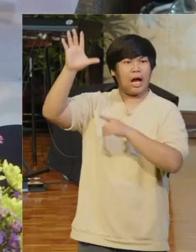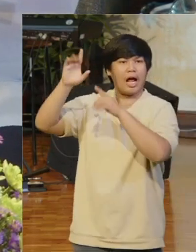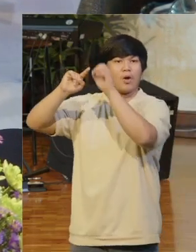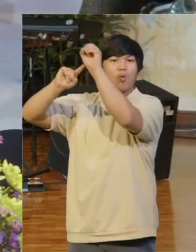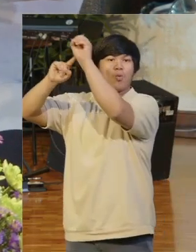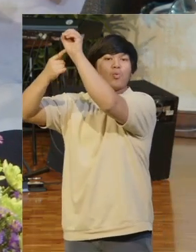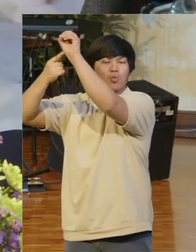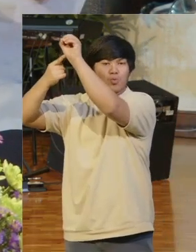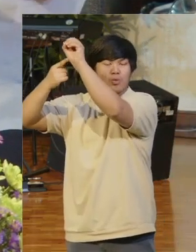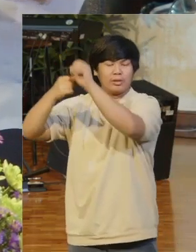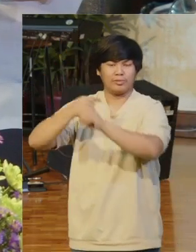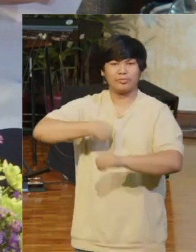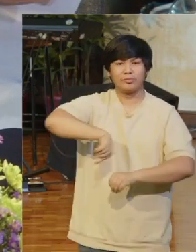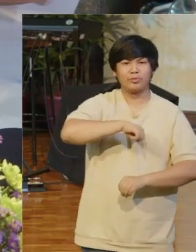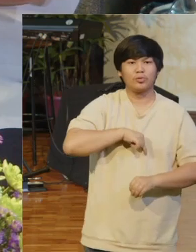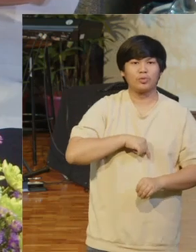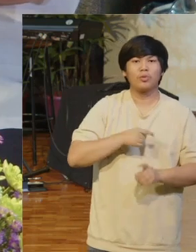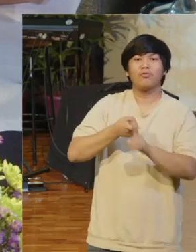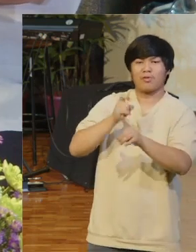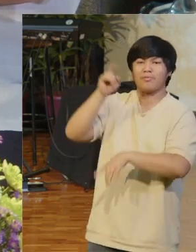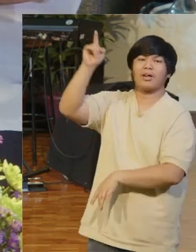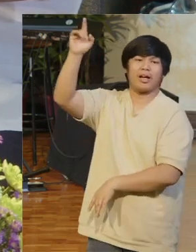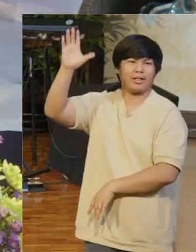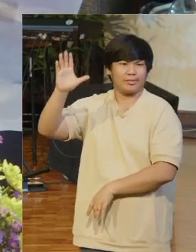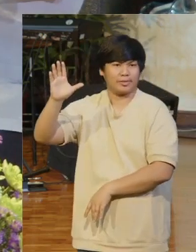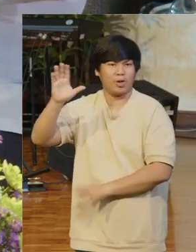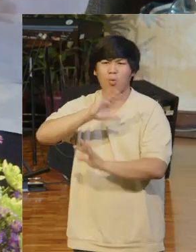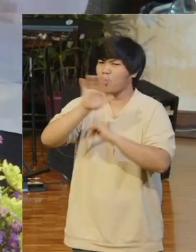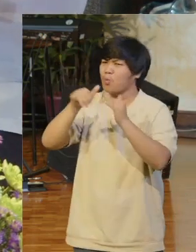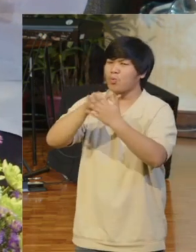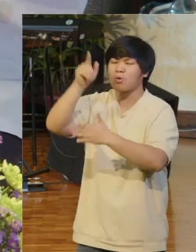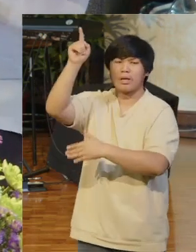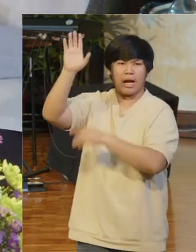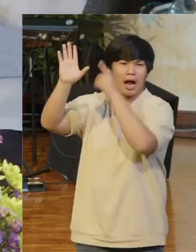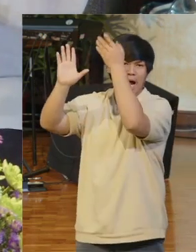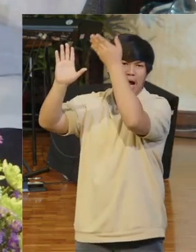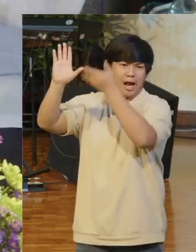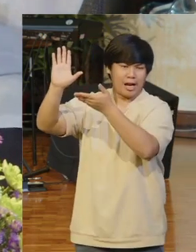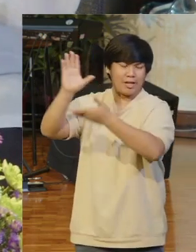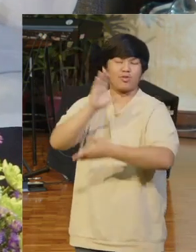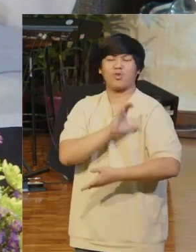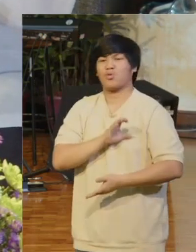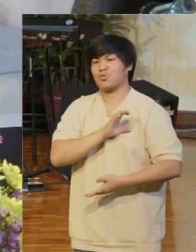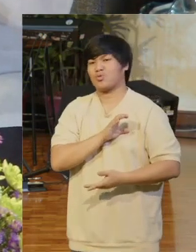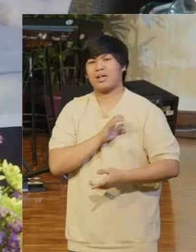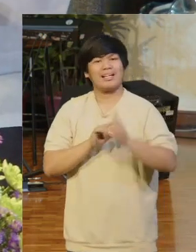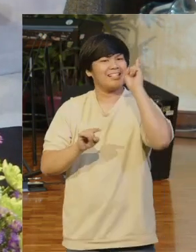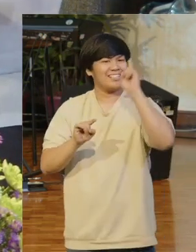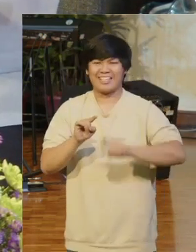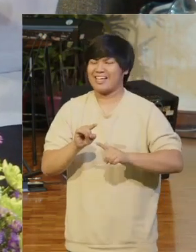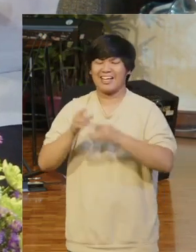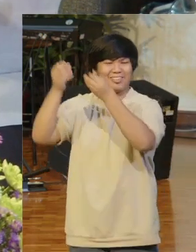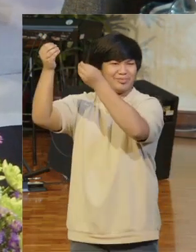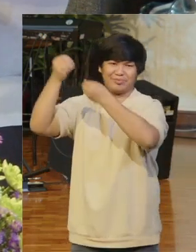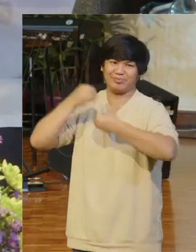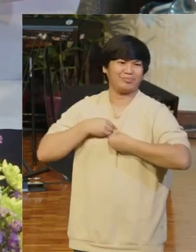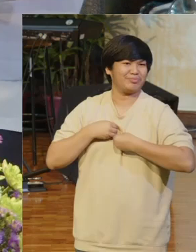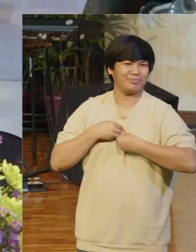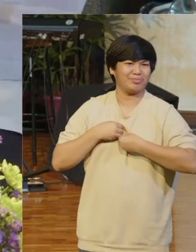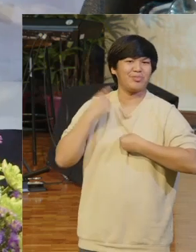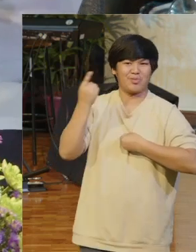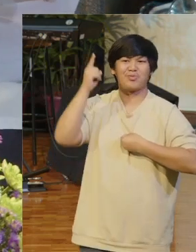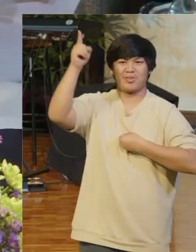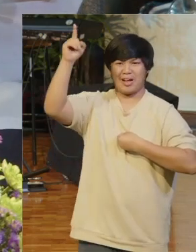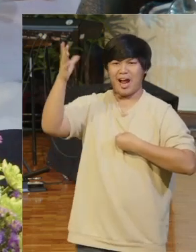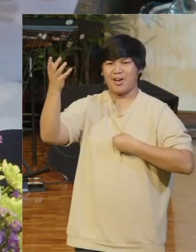lahat, ang mga attributes na ito ay Kanya lamang. Hindi niya nako-communicate sa atin.